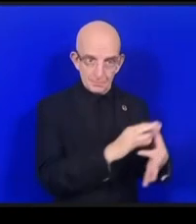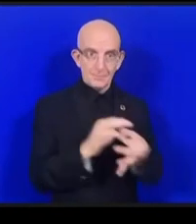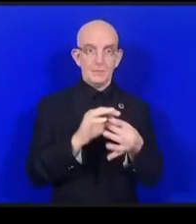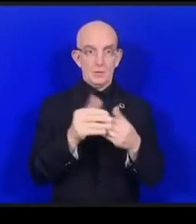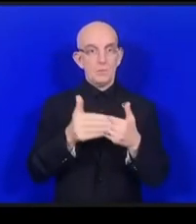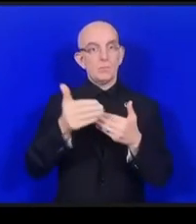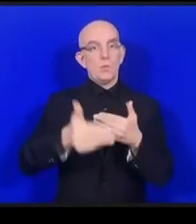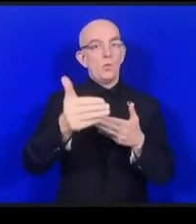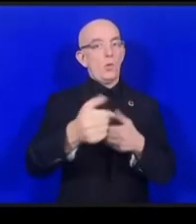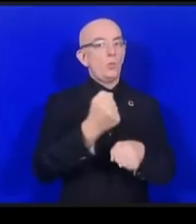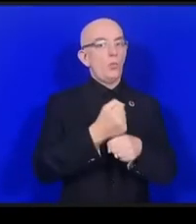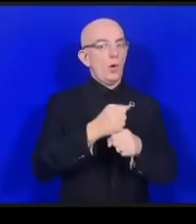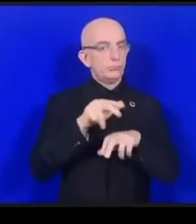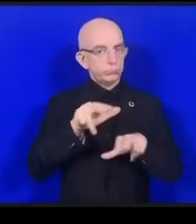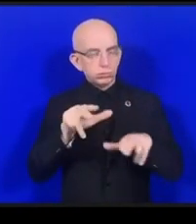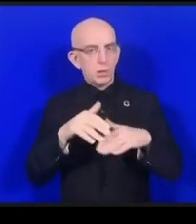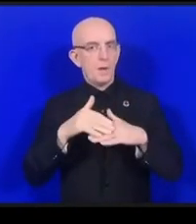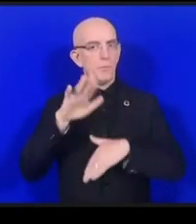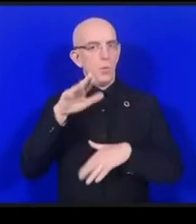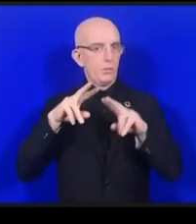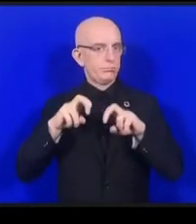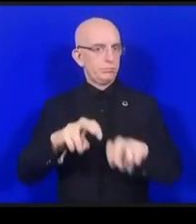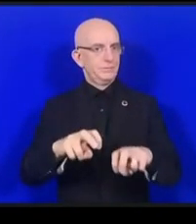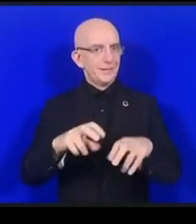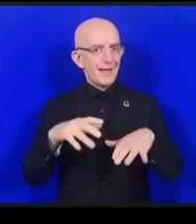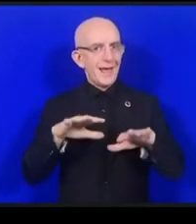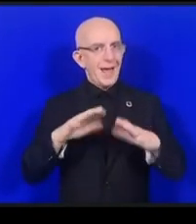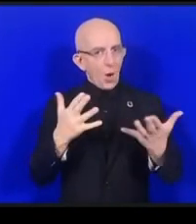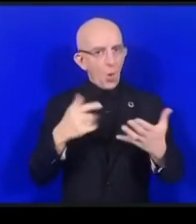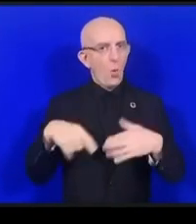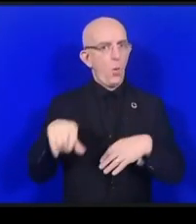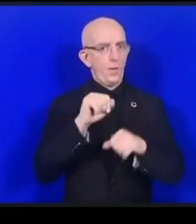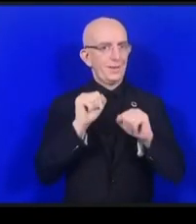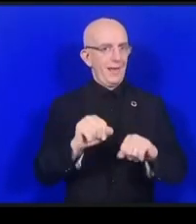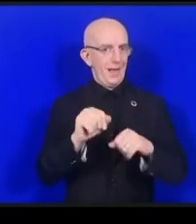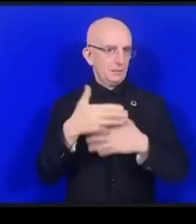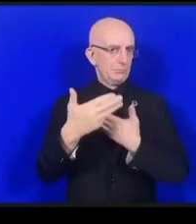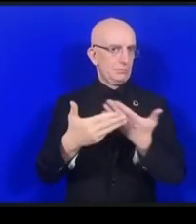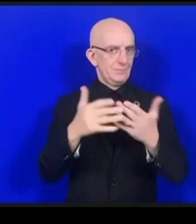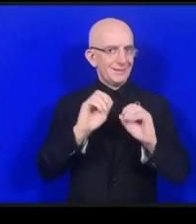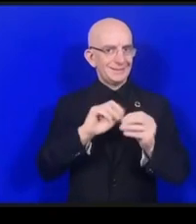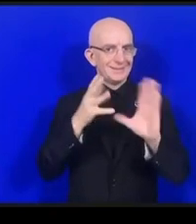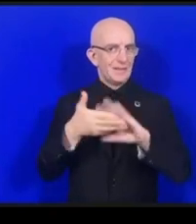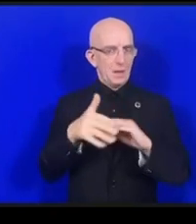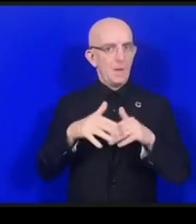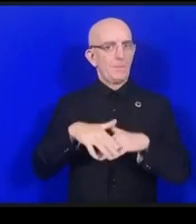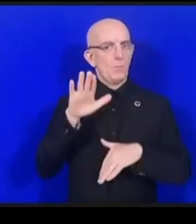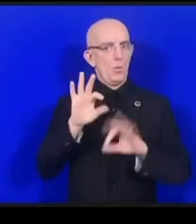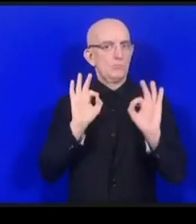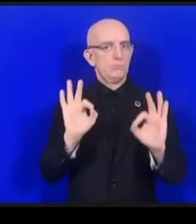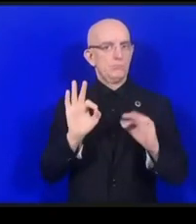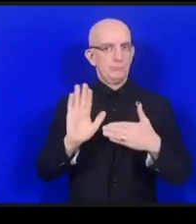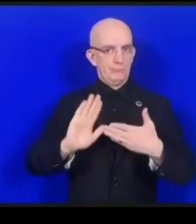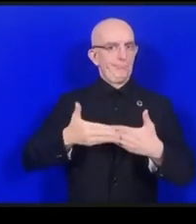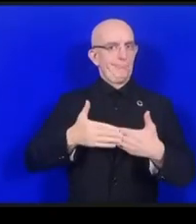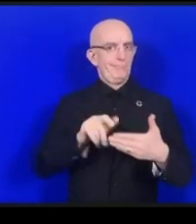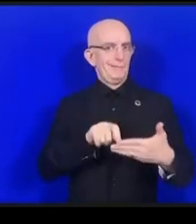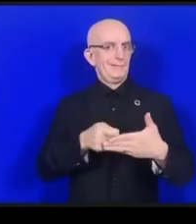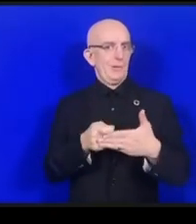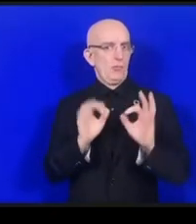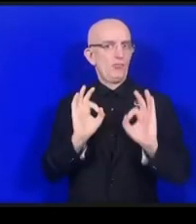стандартов целью этой работы является сделать интернет вещей более безопасным у нас есть Рабочая группа которая